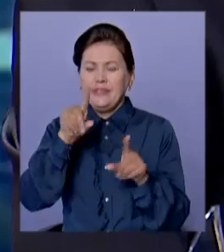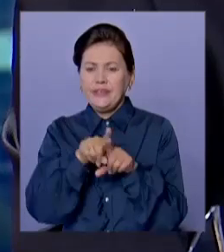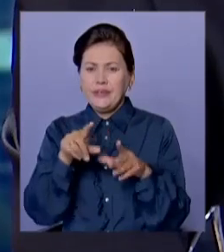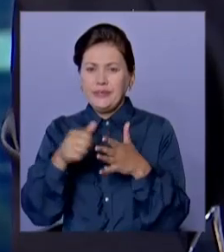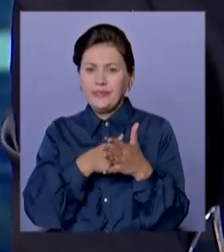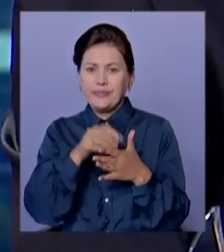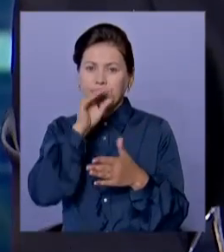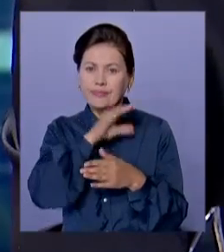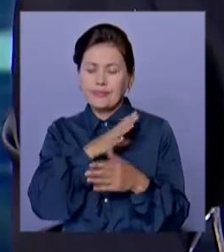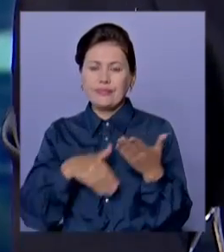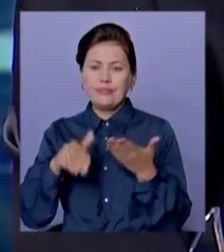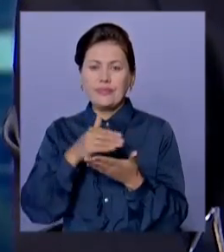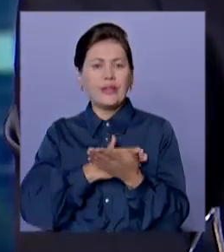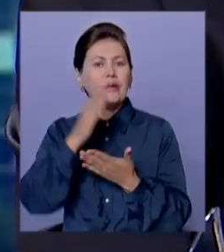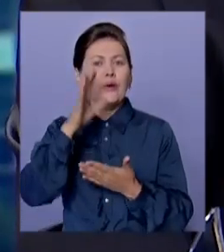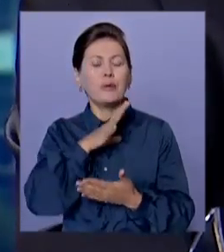аламыз?